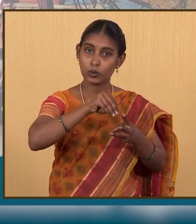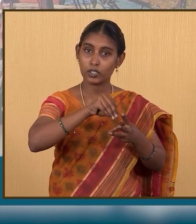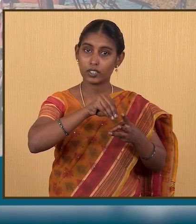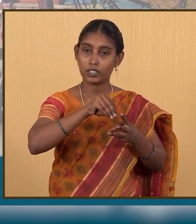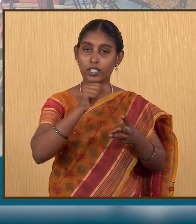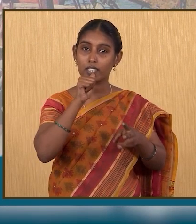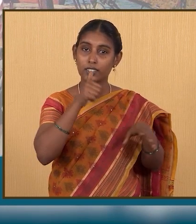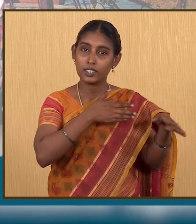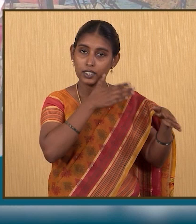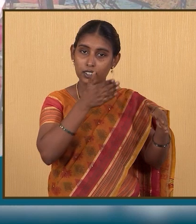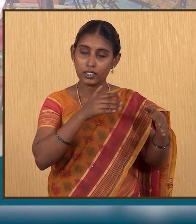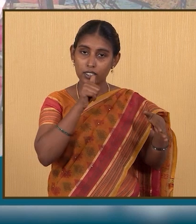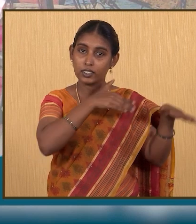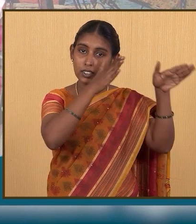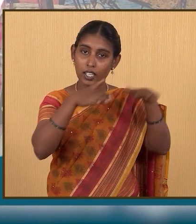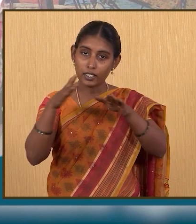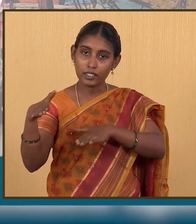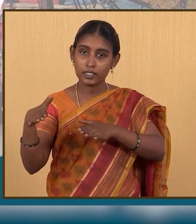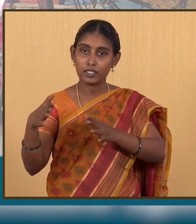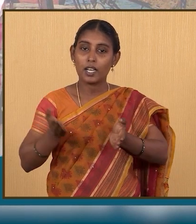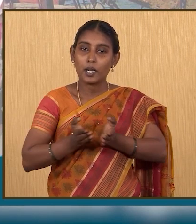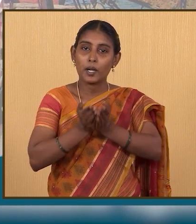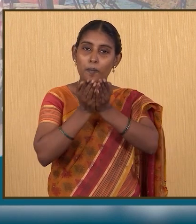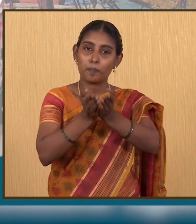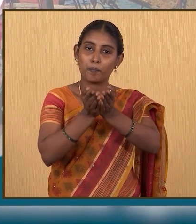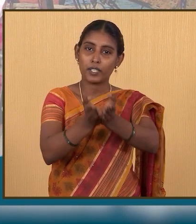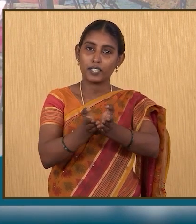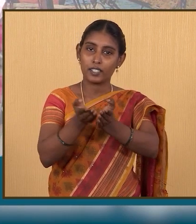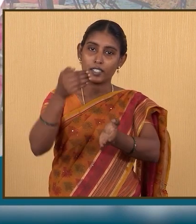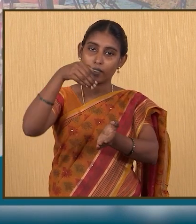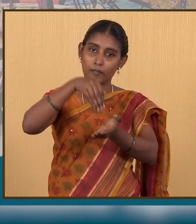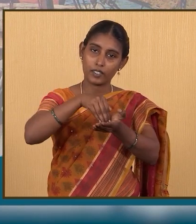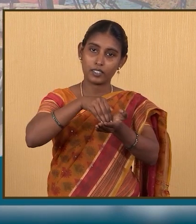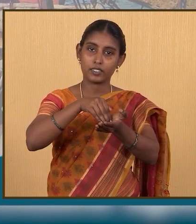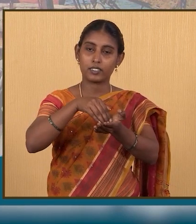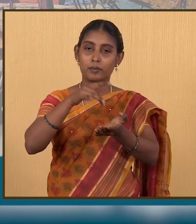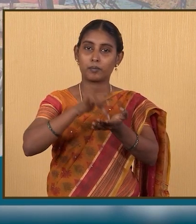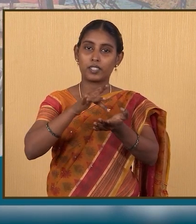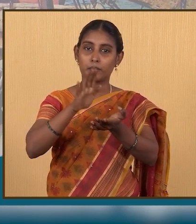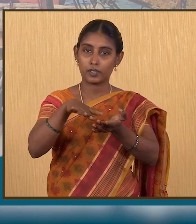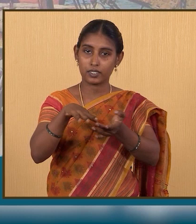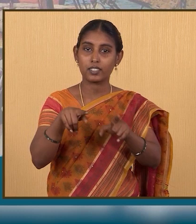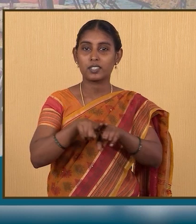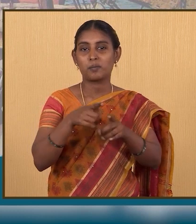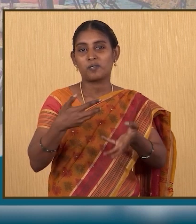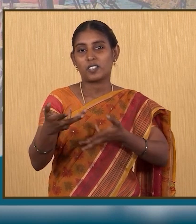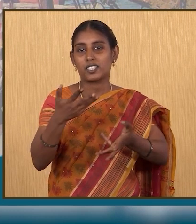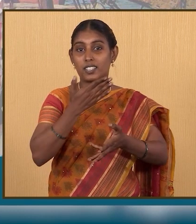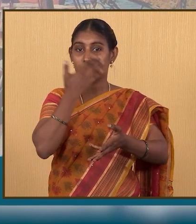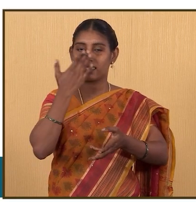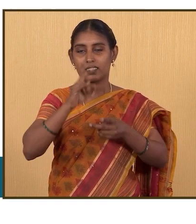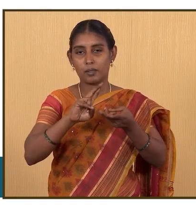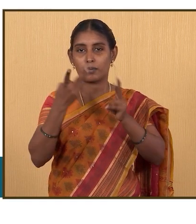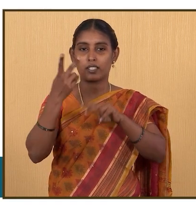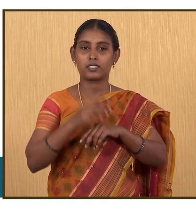அதாவது கடற்கரையோர பகுதிகளில் இருக்கிறதுனால எளிமையாக வணிகம் செய்ய முடியும் அப்படிங்கிறதுக்காக தான் முக்கிய வணிக